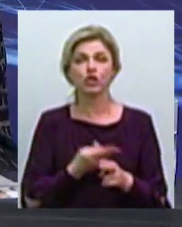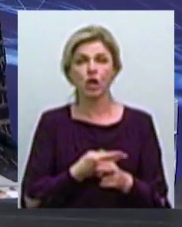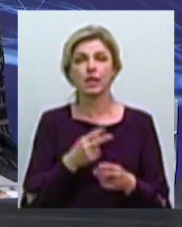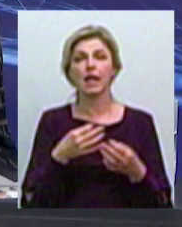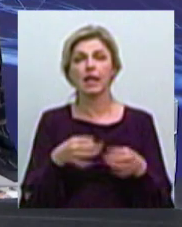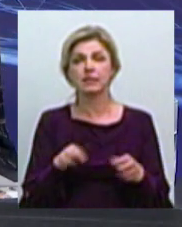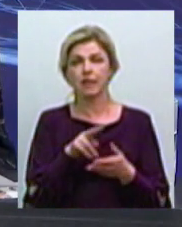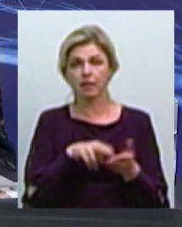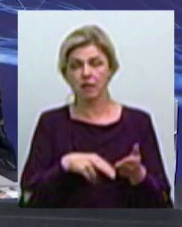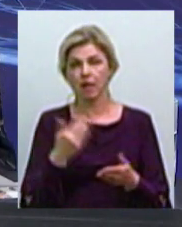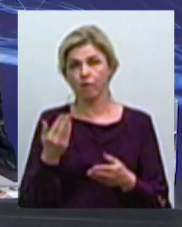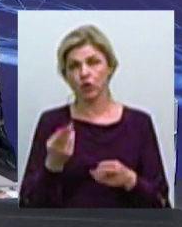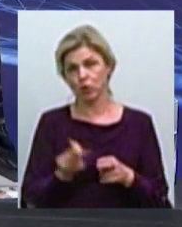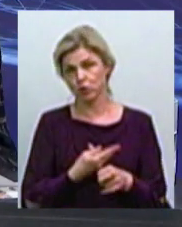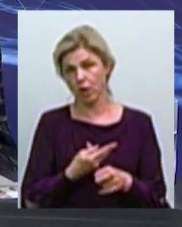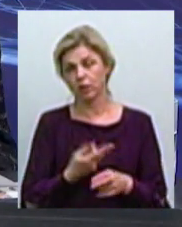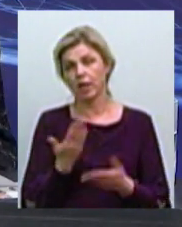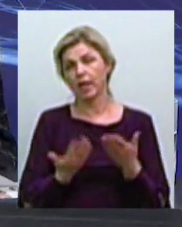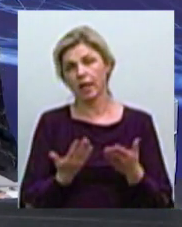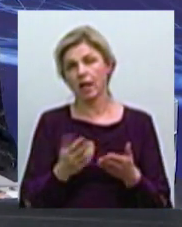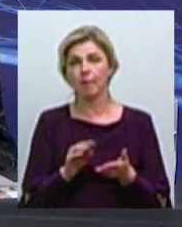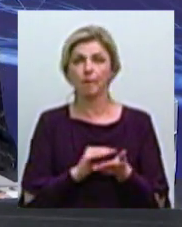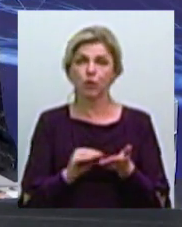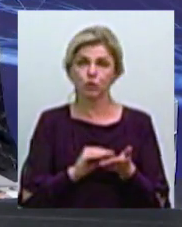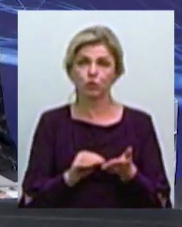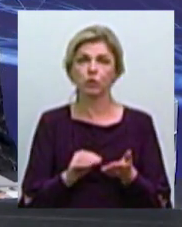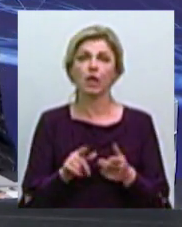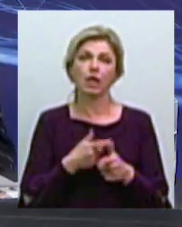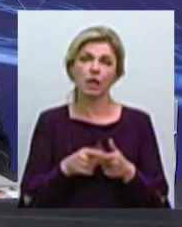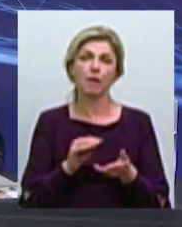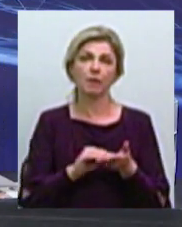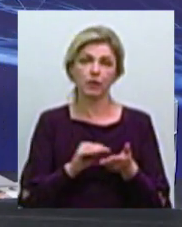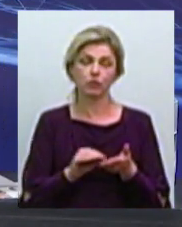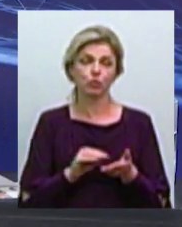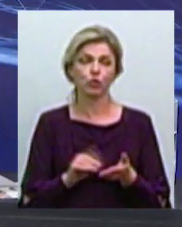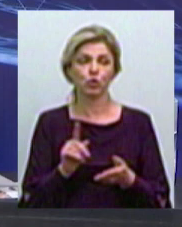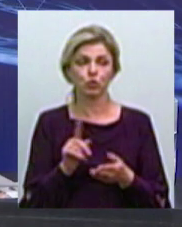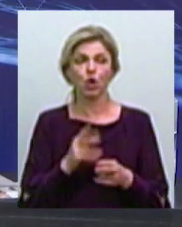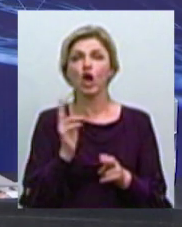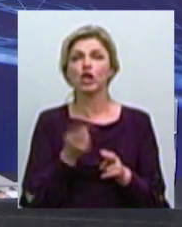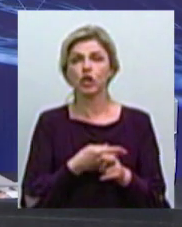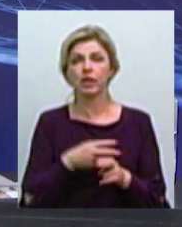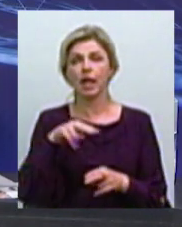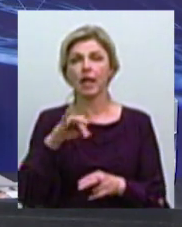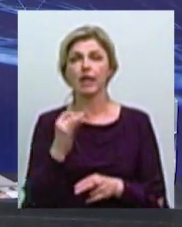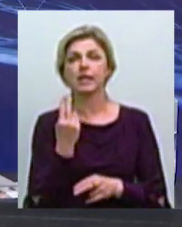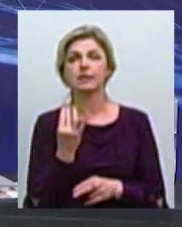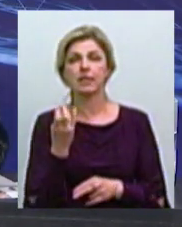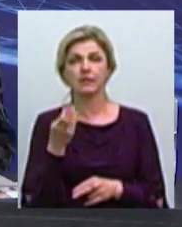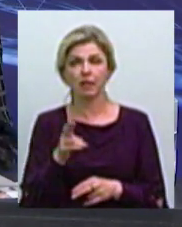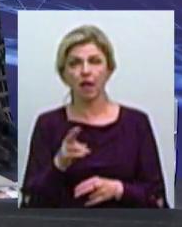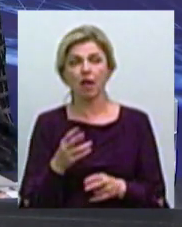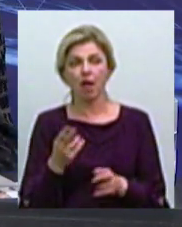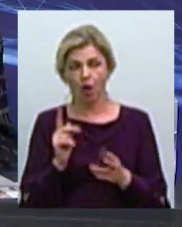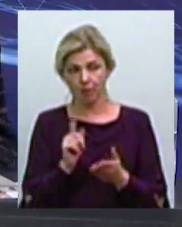его исключают. Или пишут о том, что фирма лишена лицензии. Чтобы избавленные конечно. Лицензии. И с какой там даты, понимаете? То